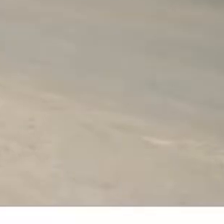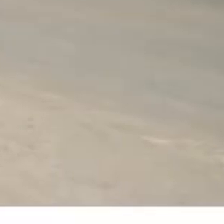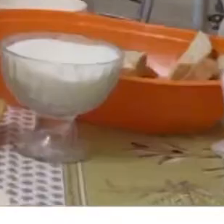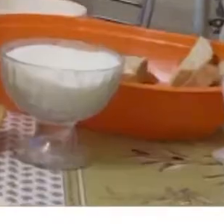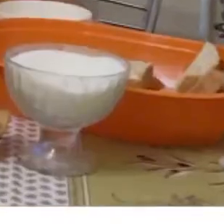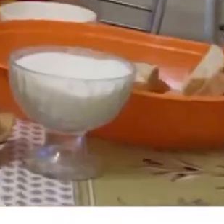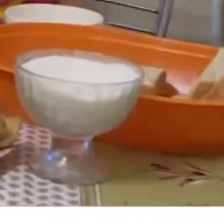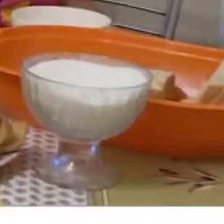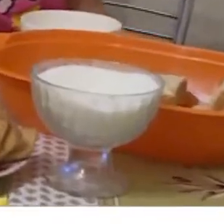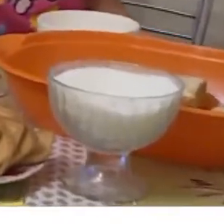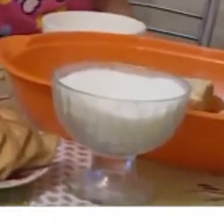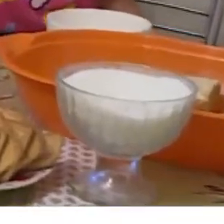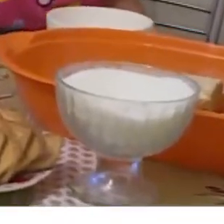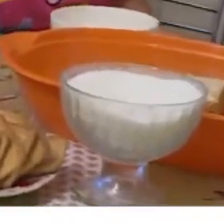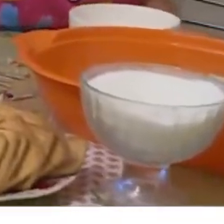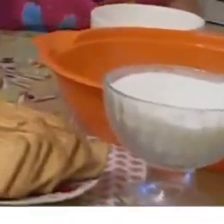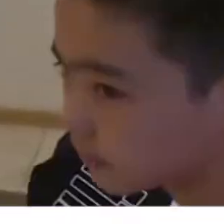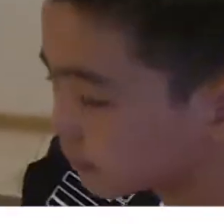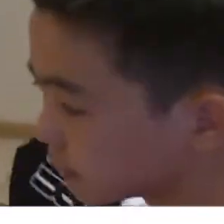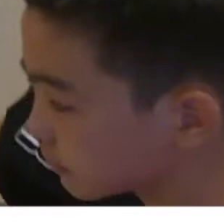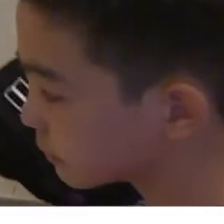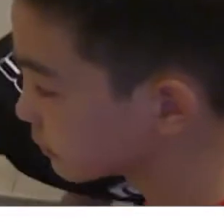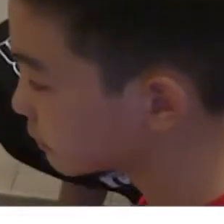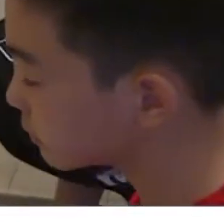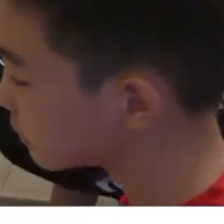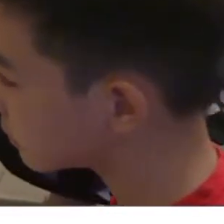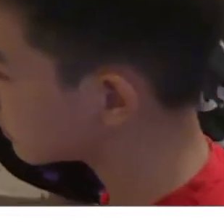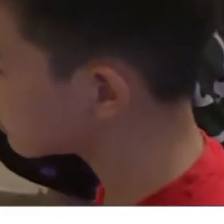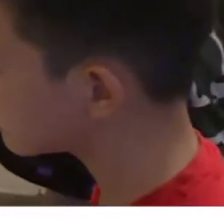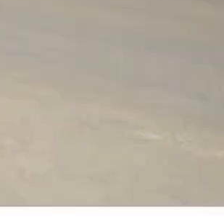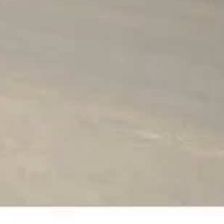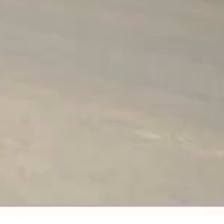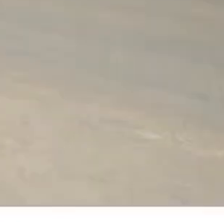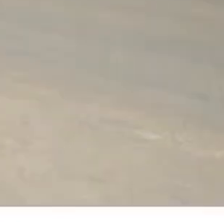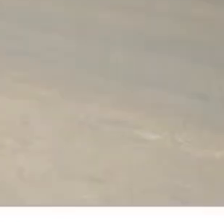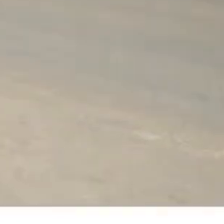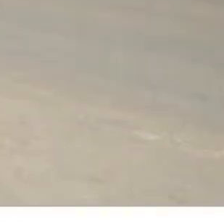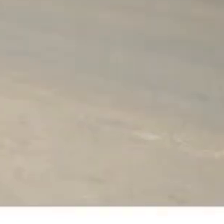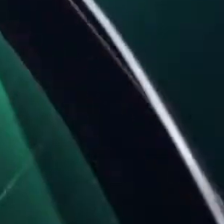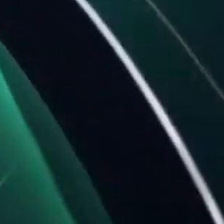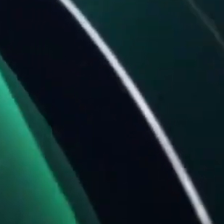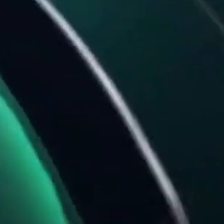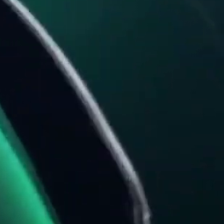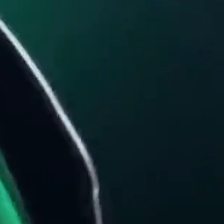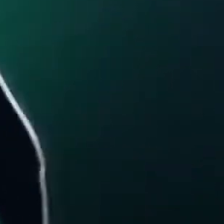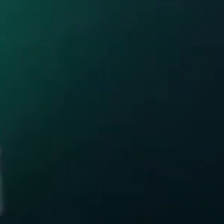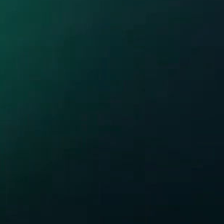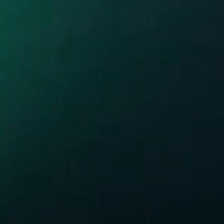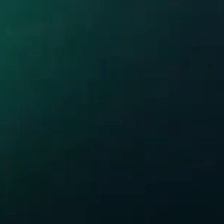үшінші жексенбісі халықаралық әкелер күні. Мереке қарсаңында мен Ердігүл Датабасқызы жалғыз басты әкелермен жүздесіп қайттым.